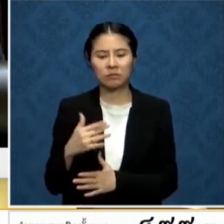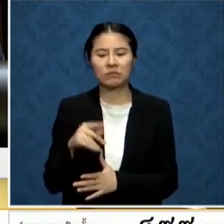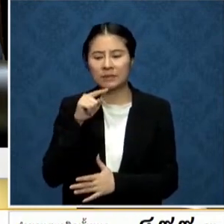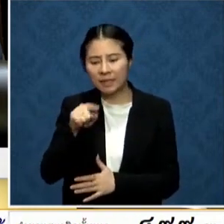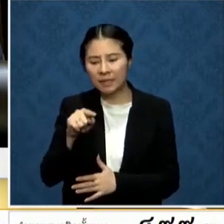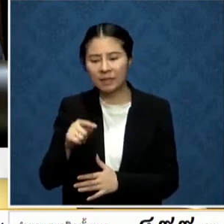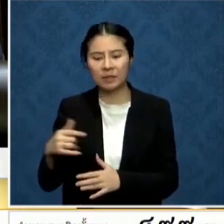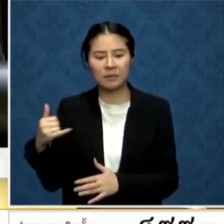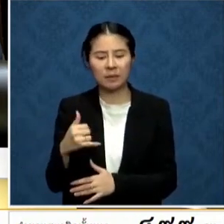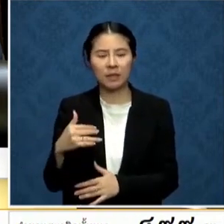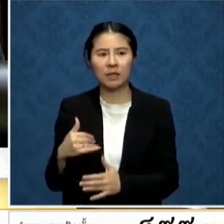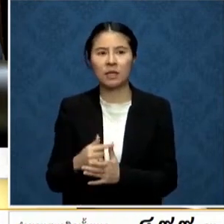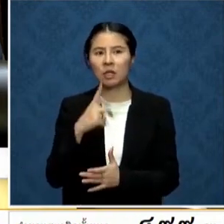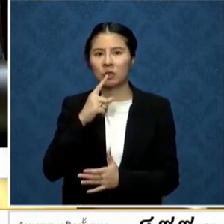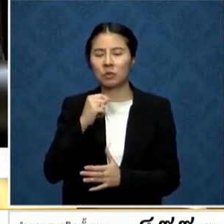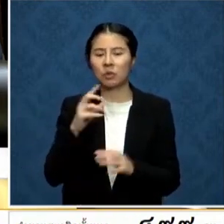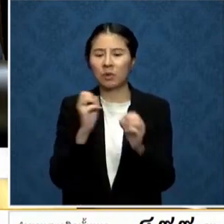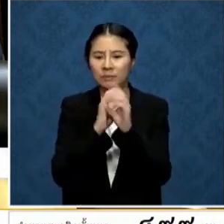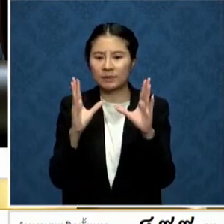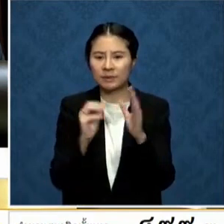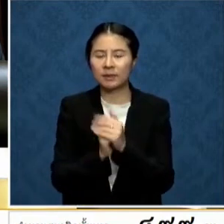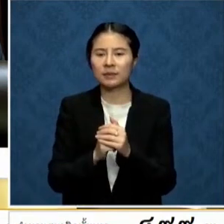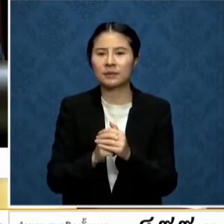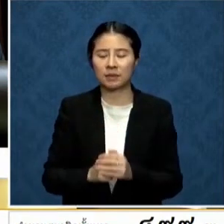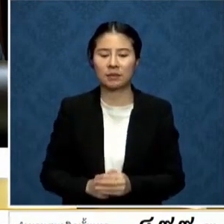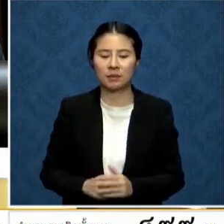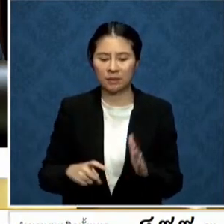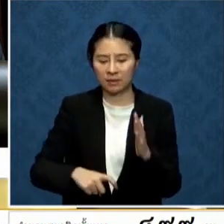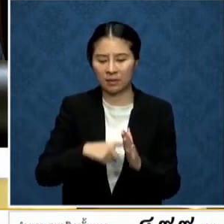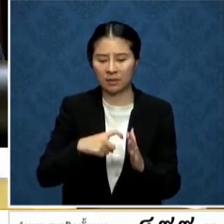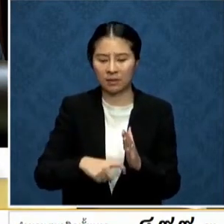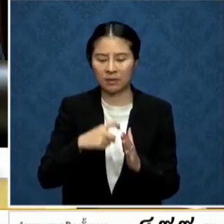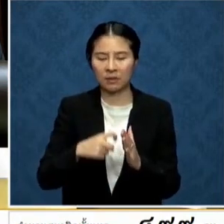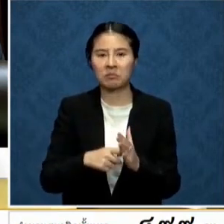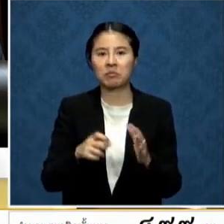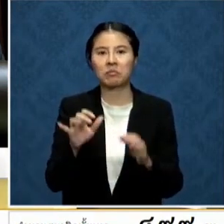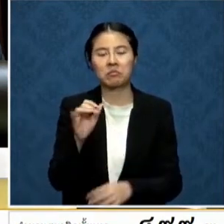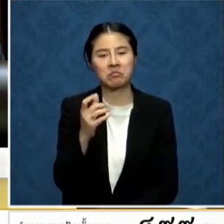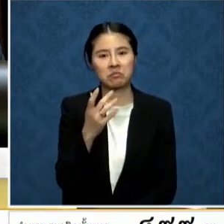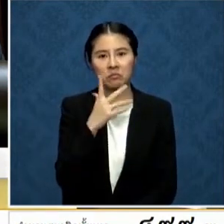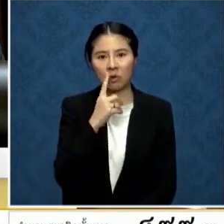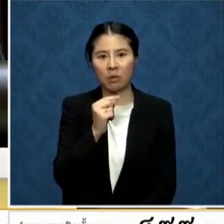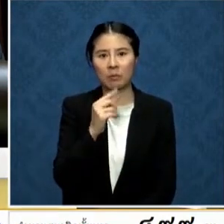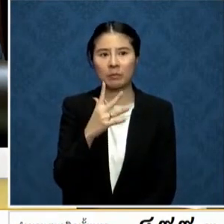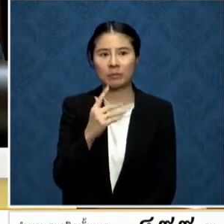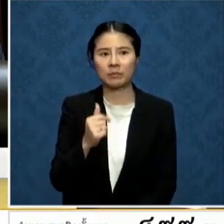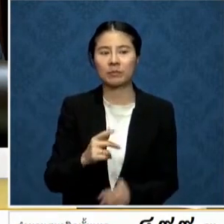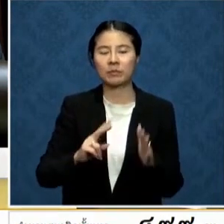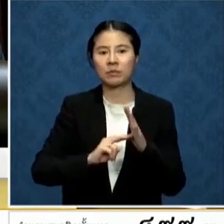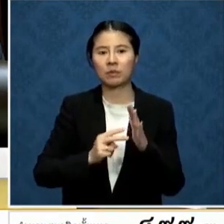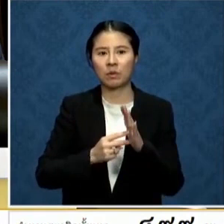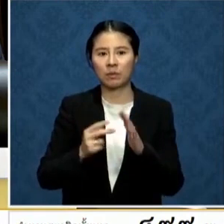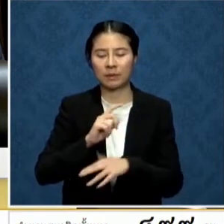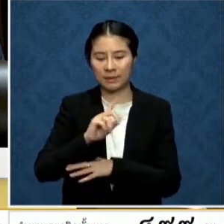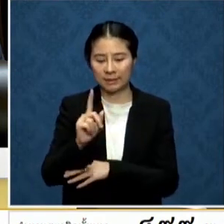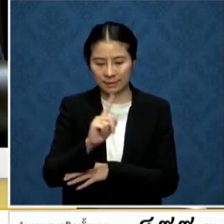มาแล้วก็ไม่ได้ตอบอะไรที่เป็นสาระสำคัญที่จะเป็นความต้องการของประชาชนจริงๆนั่นก็คือตรงนี้ครับเป็นจุด